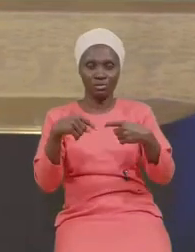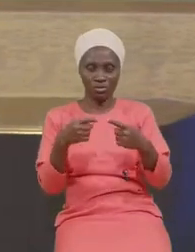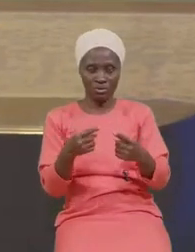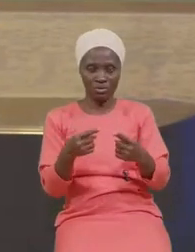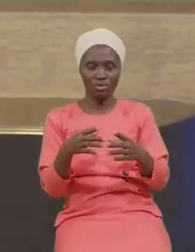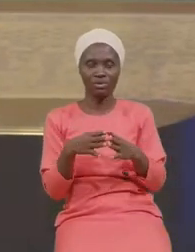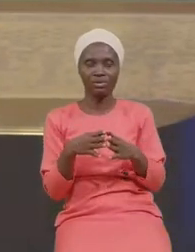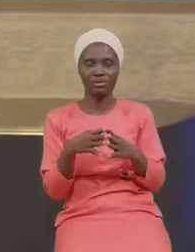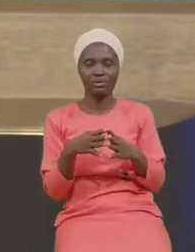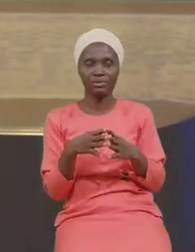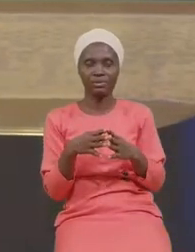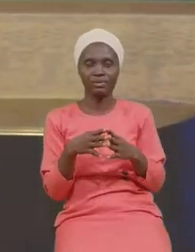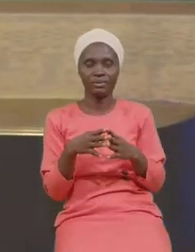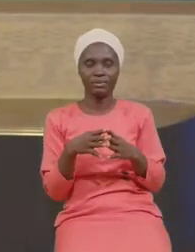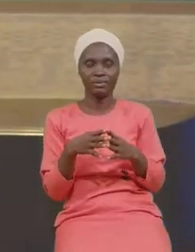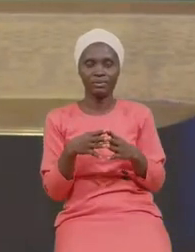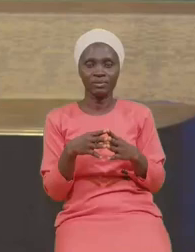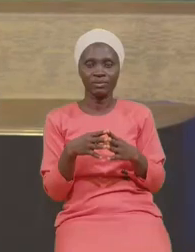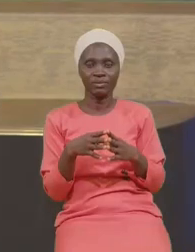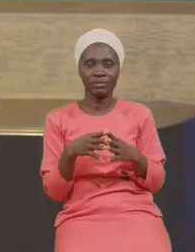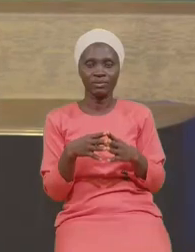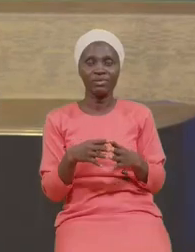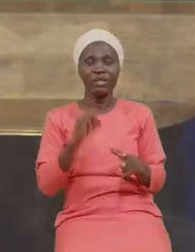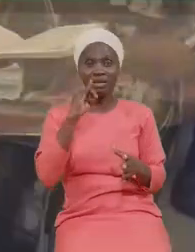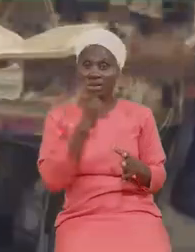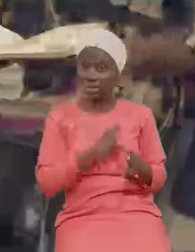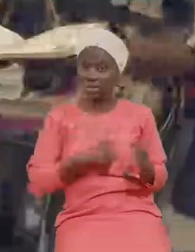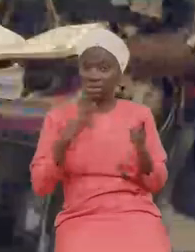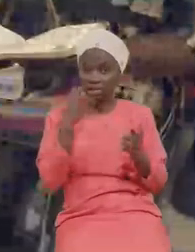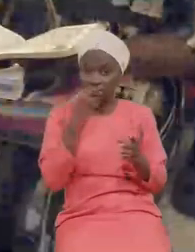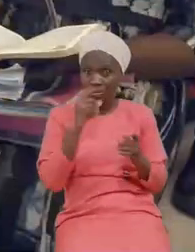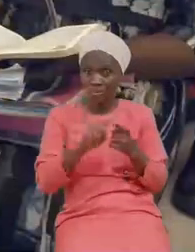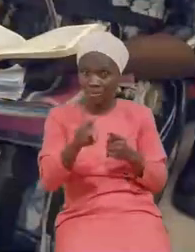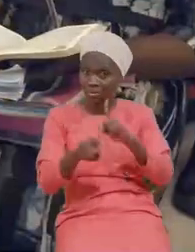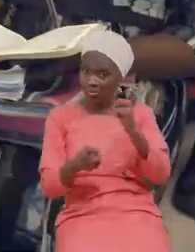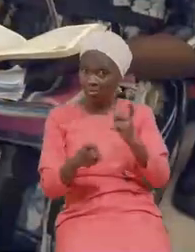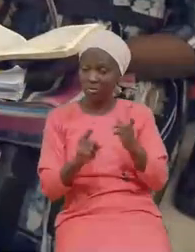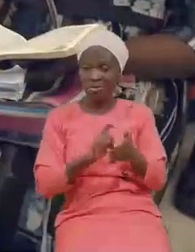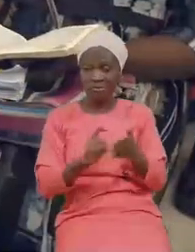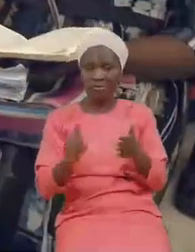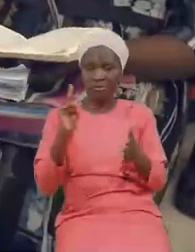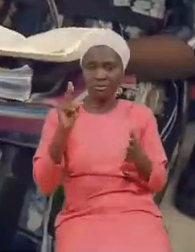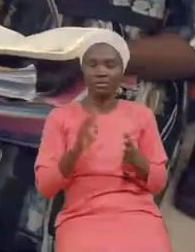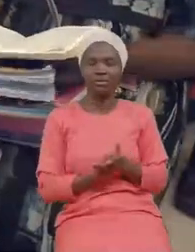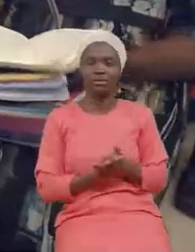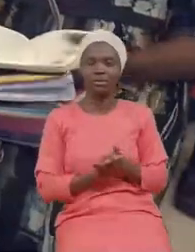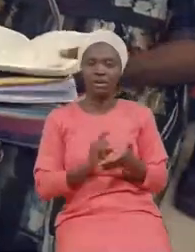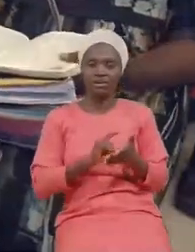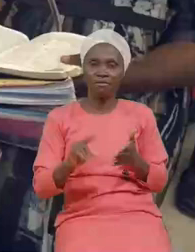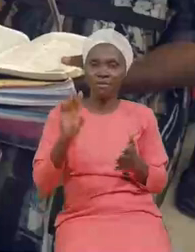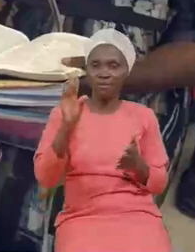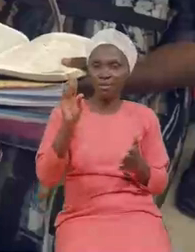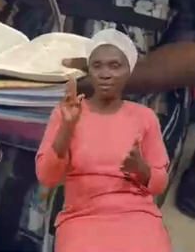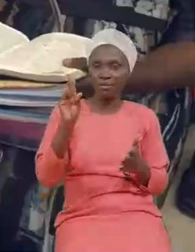entreprendras est-ce que le Seigneur te parle vers C17 le verset